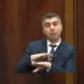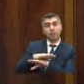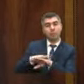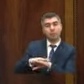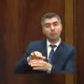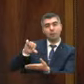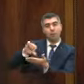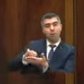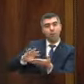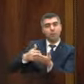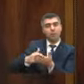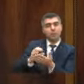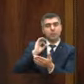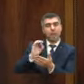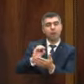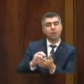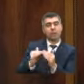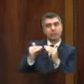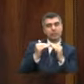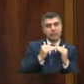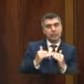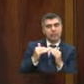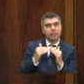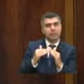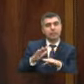التقائية أكثر للسياسات